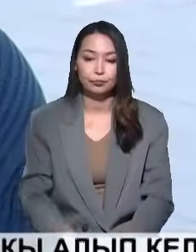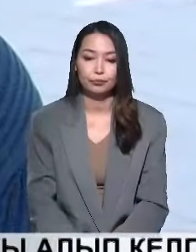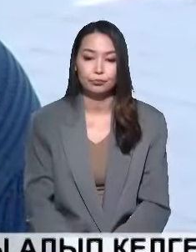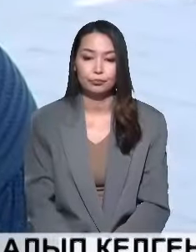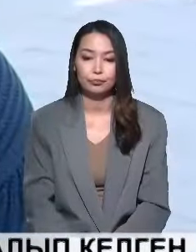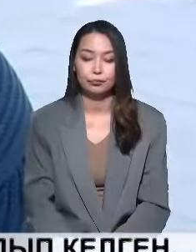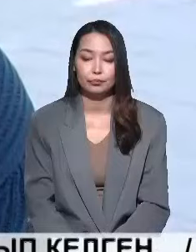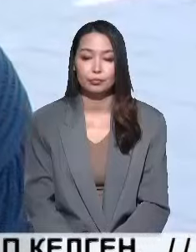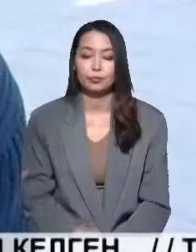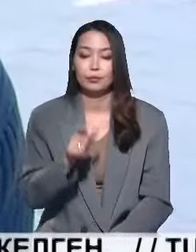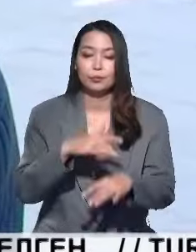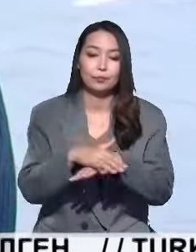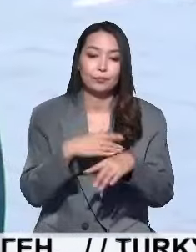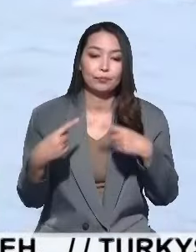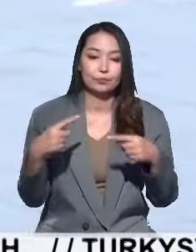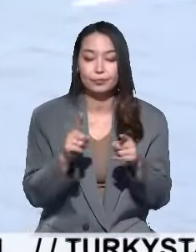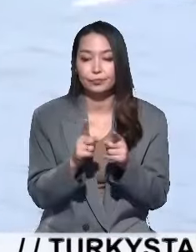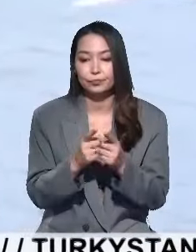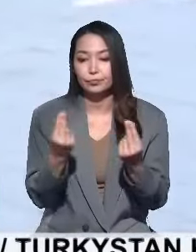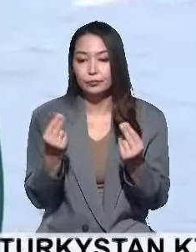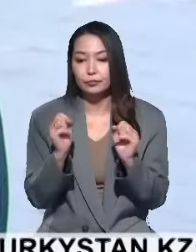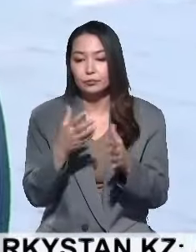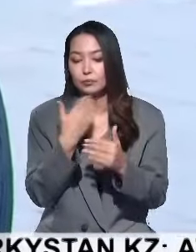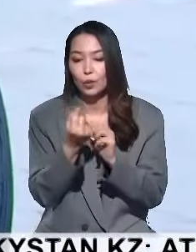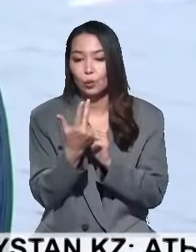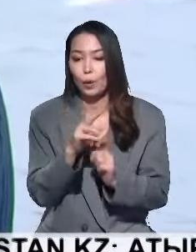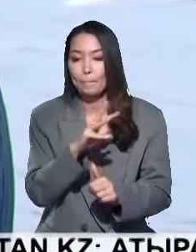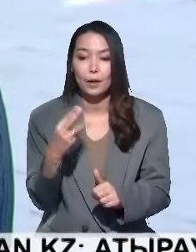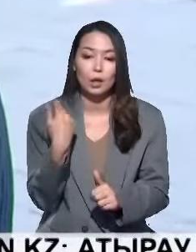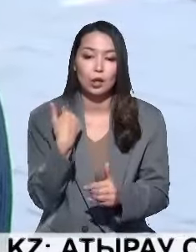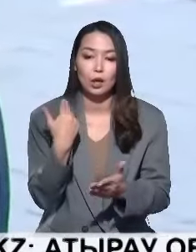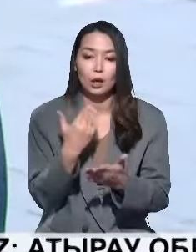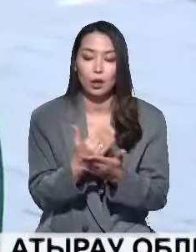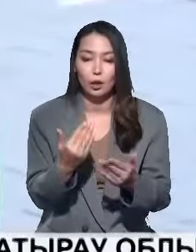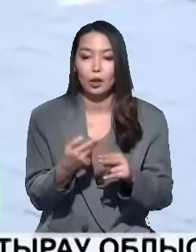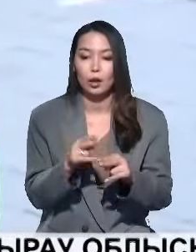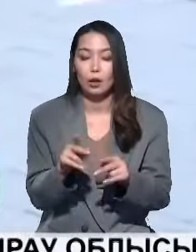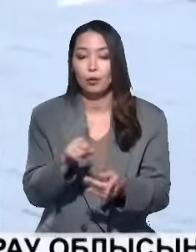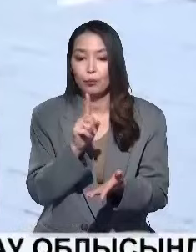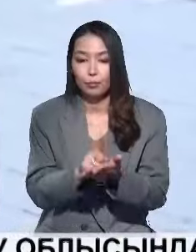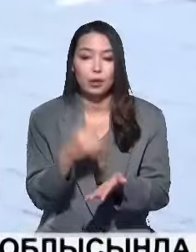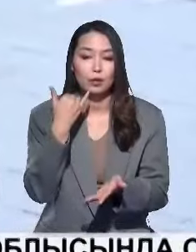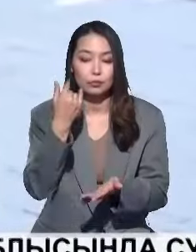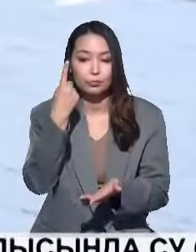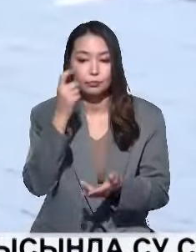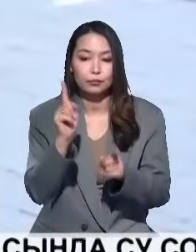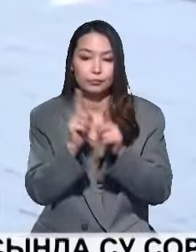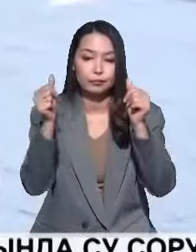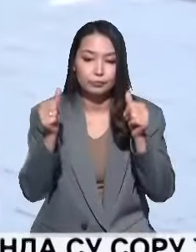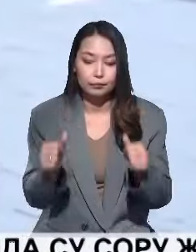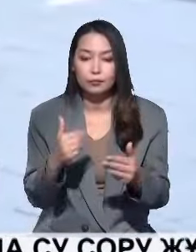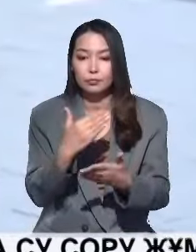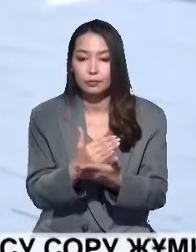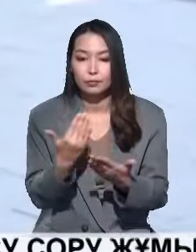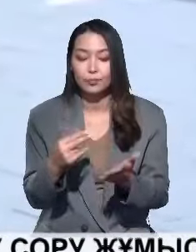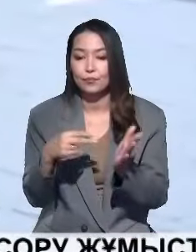что тұрғындардың кейбірі қаражат тапсырмайды. 13 миллион теңге қарыз бар. Ал есепті міндетті түрде хабарландыру тақтайшасына іліп қоямыз.